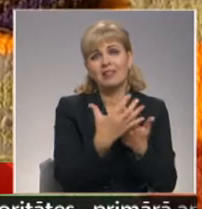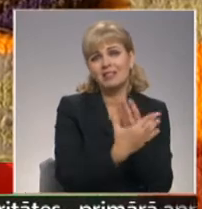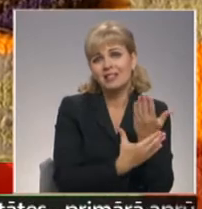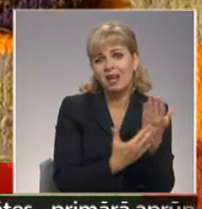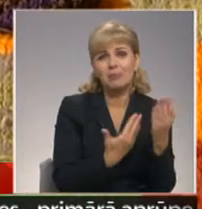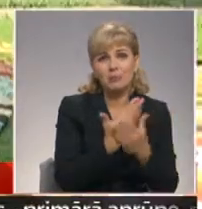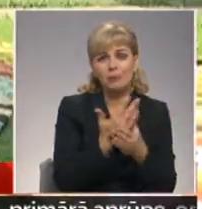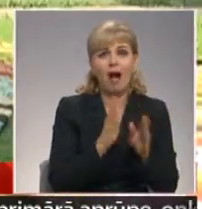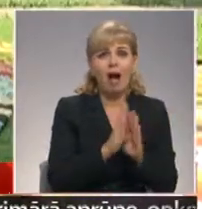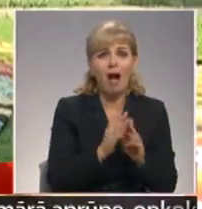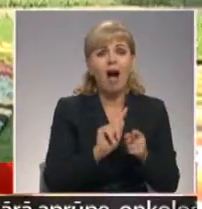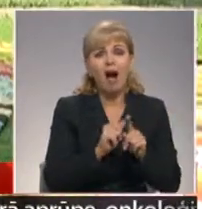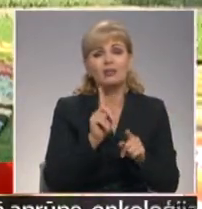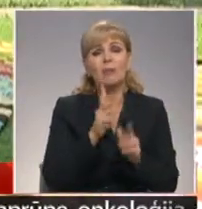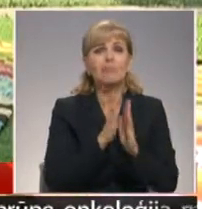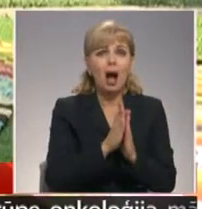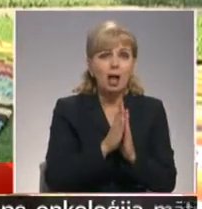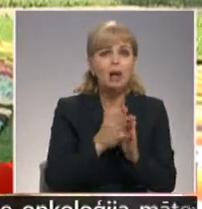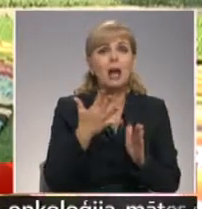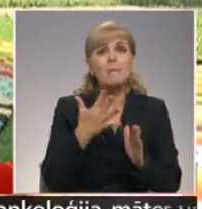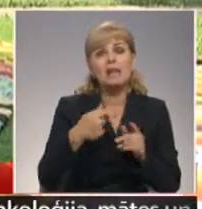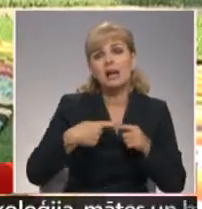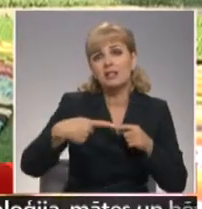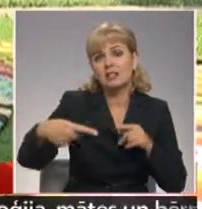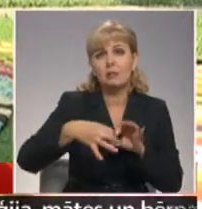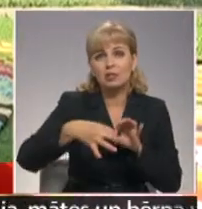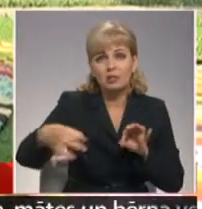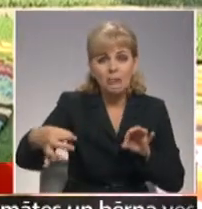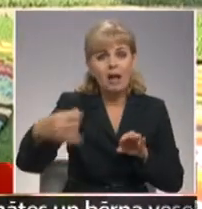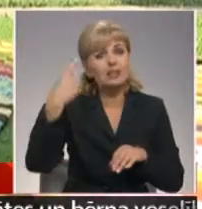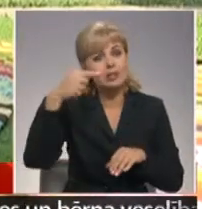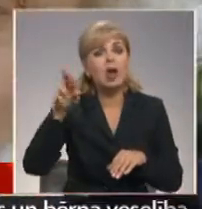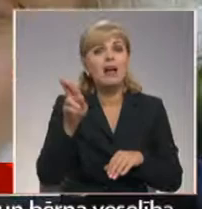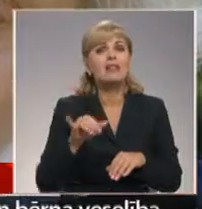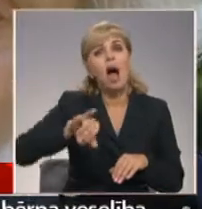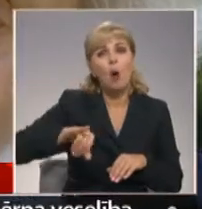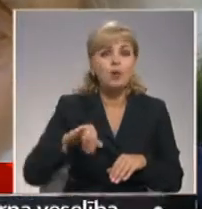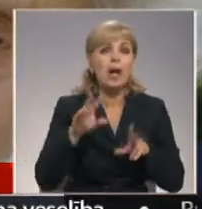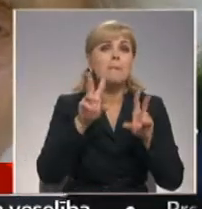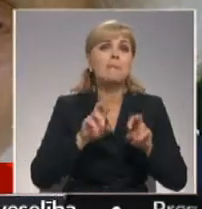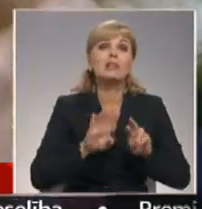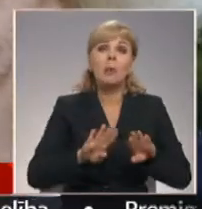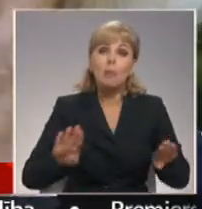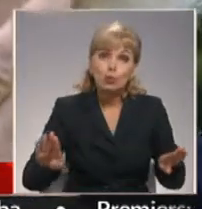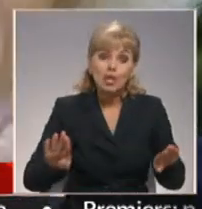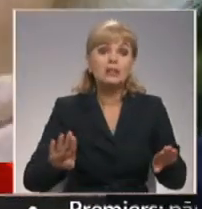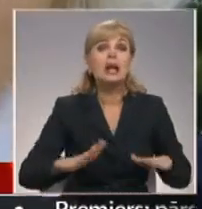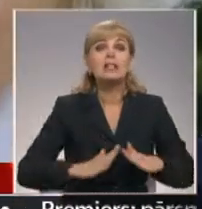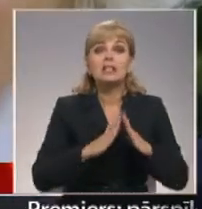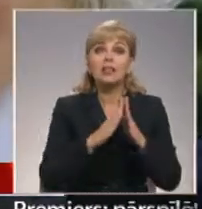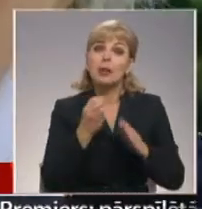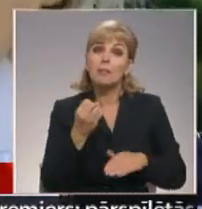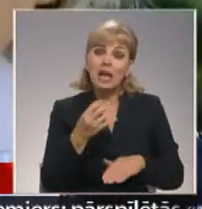citu iepalūt. 500 metru garā deķa veidošanas ideja dzīma Naujenes novadpētniecības muzejā, kad tas svinēja savu